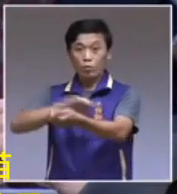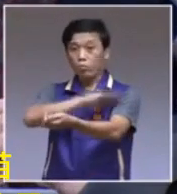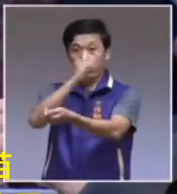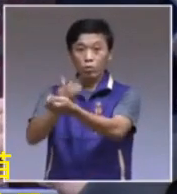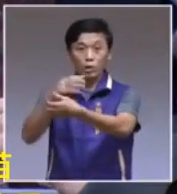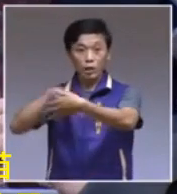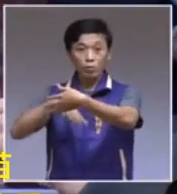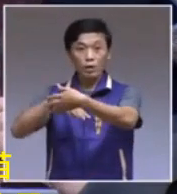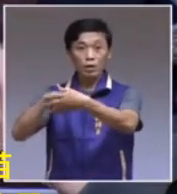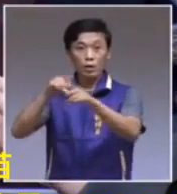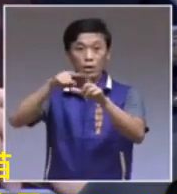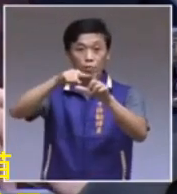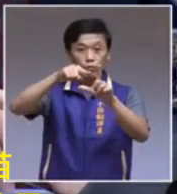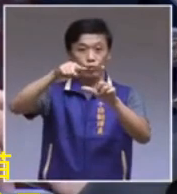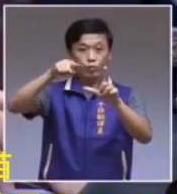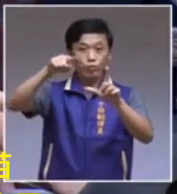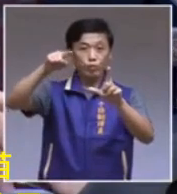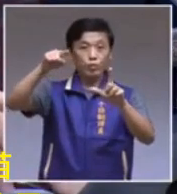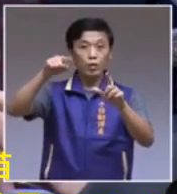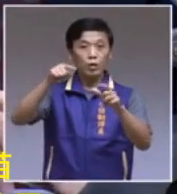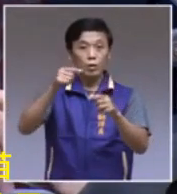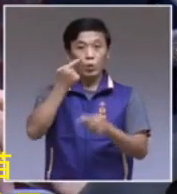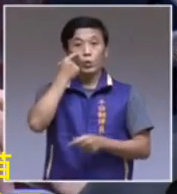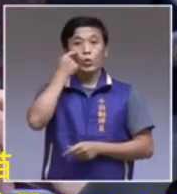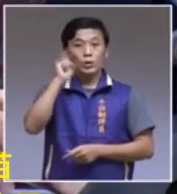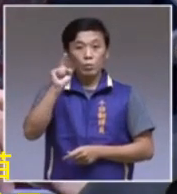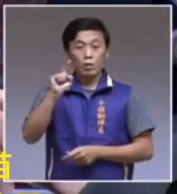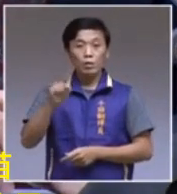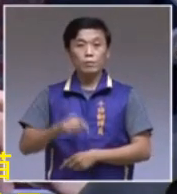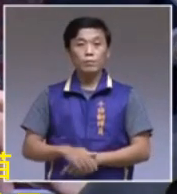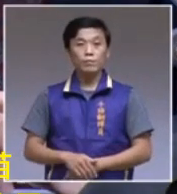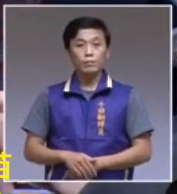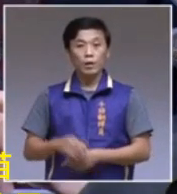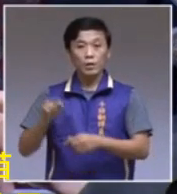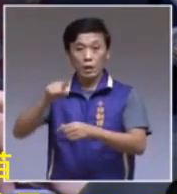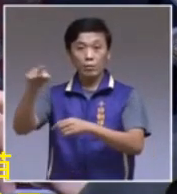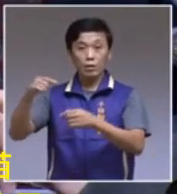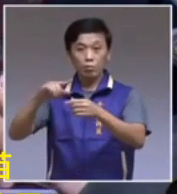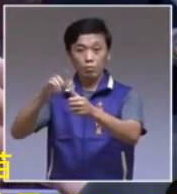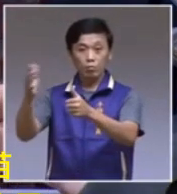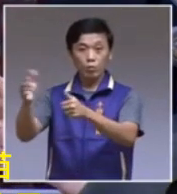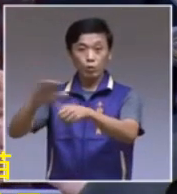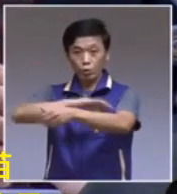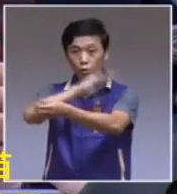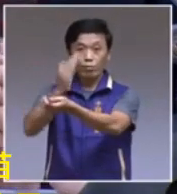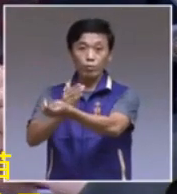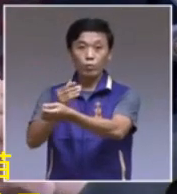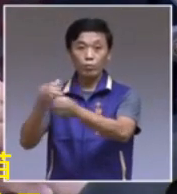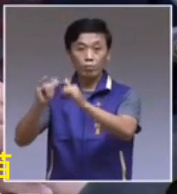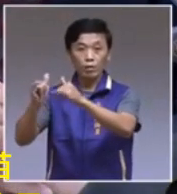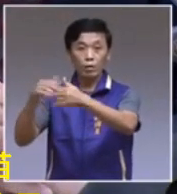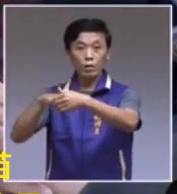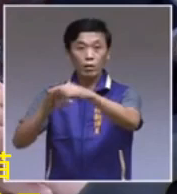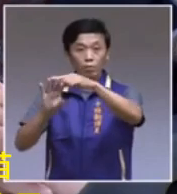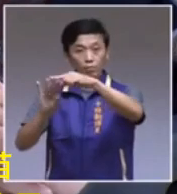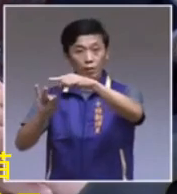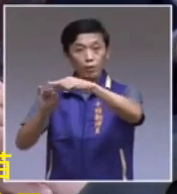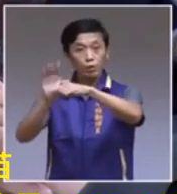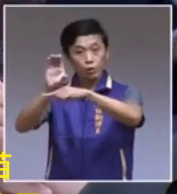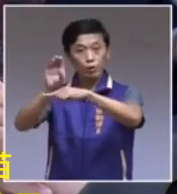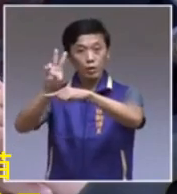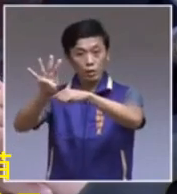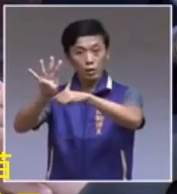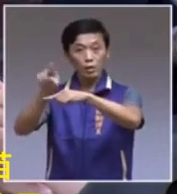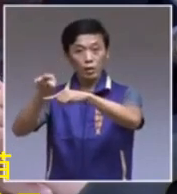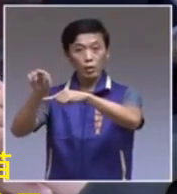线上来的非常明显，那已经占整个人口里面94.5%，就是讲将